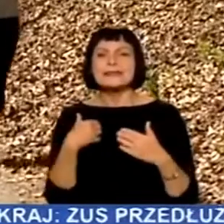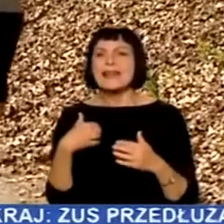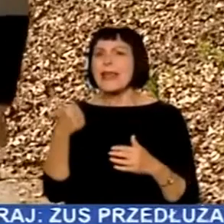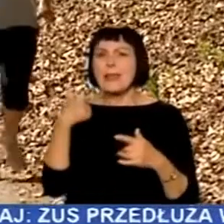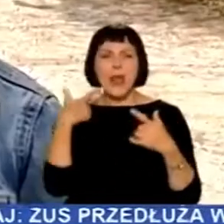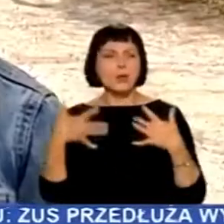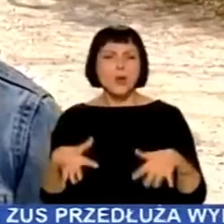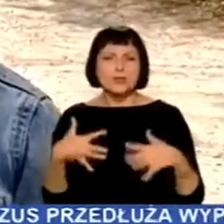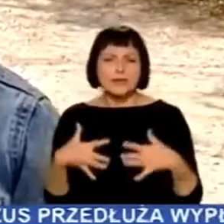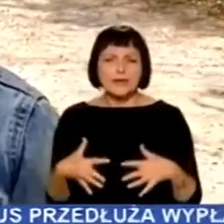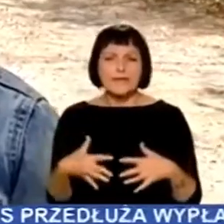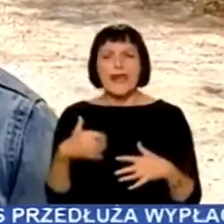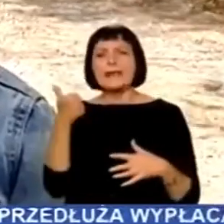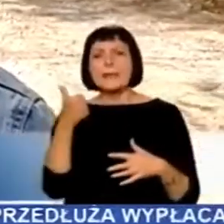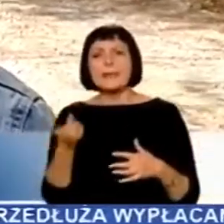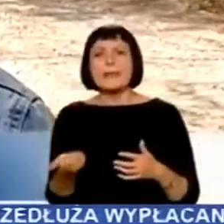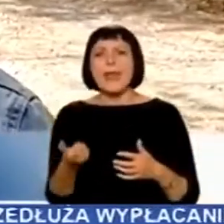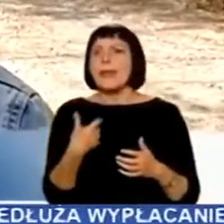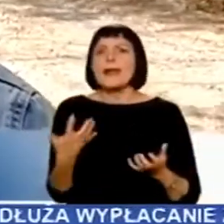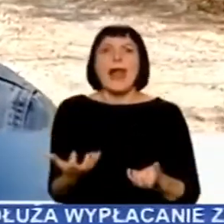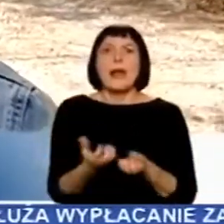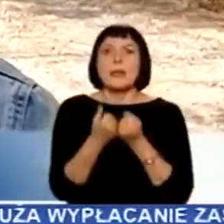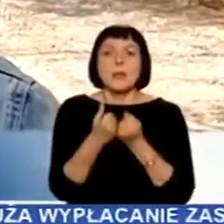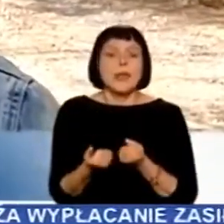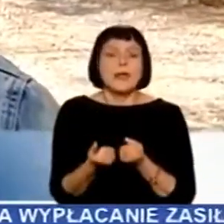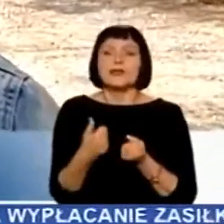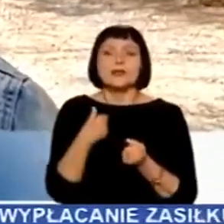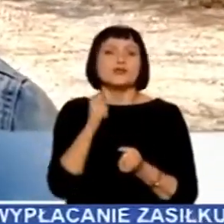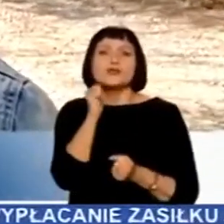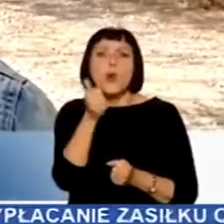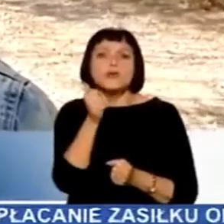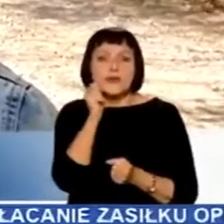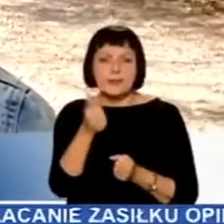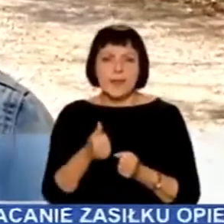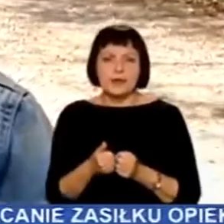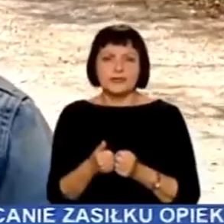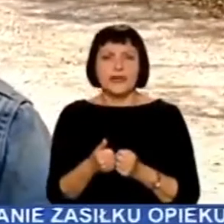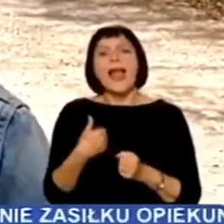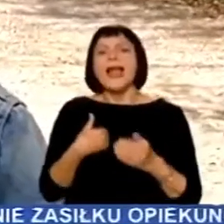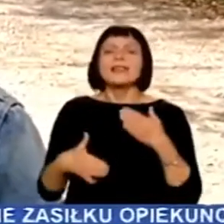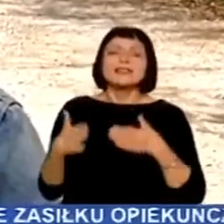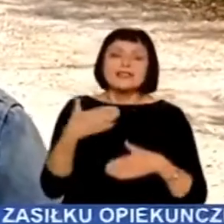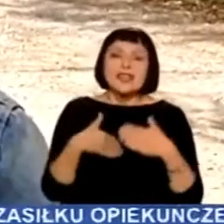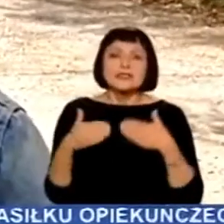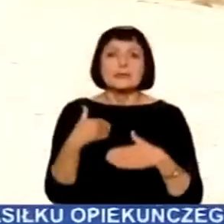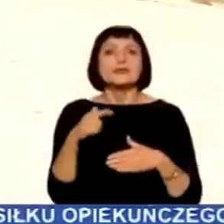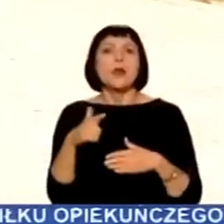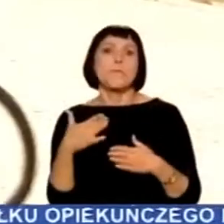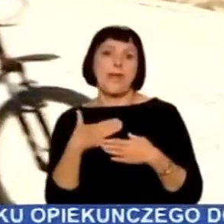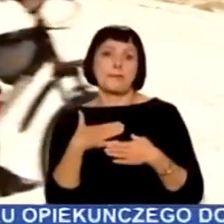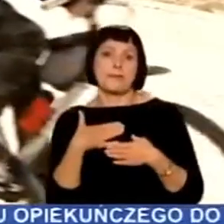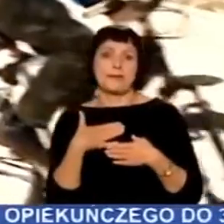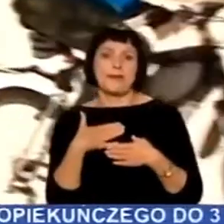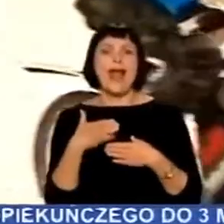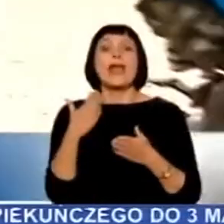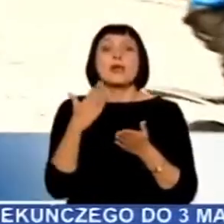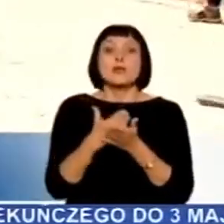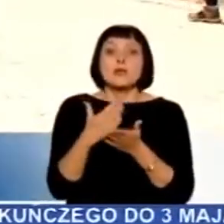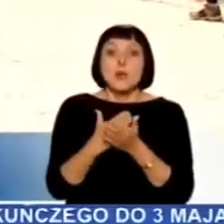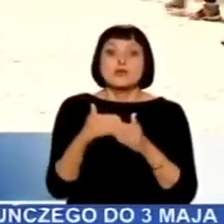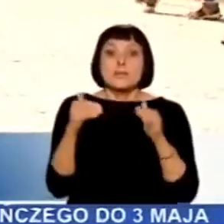rozrywka, jedyny ratunek od codzienności. Po prostu cieszymy się z tego, co mamy. Teraz jak już